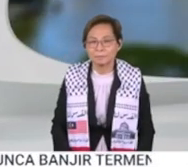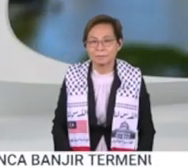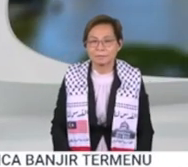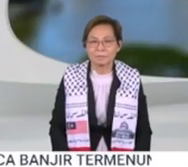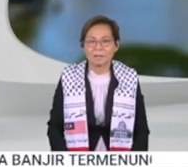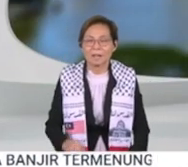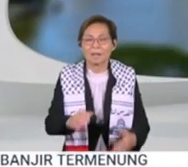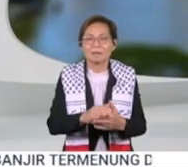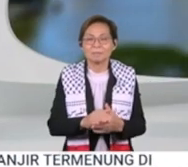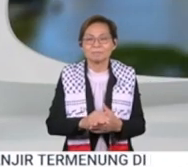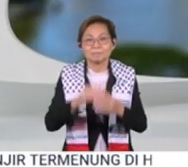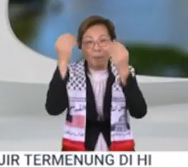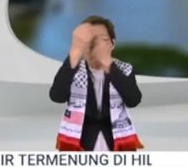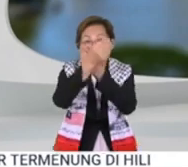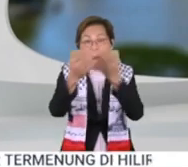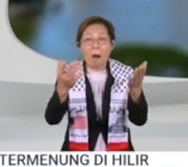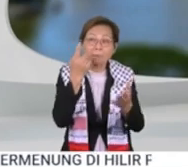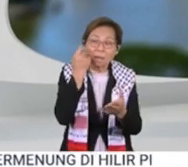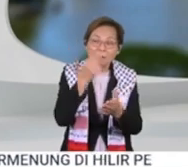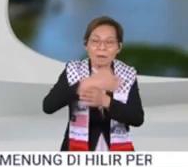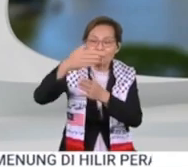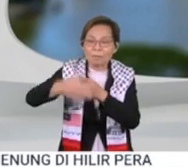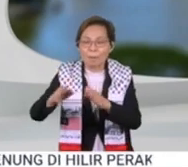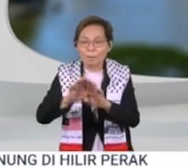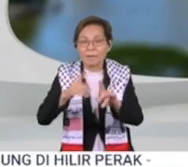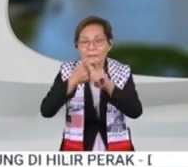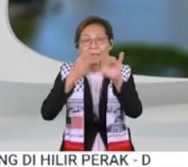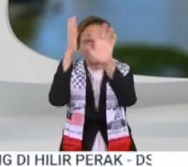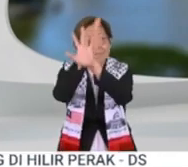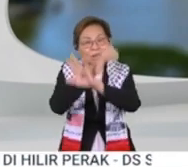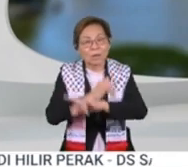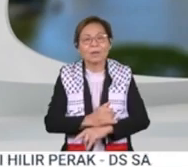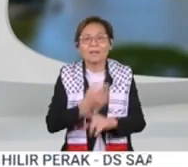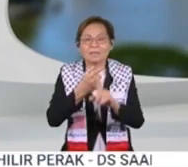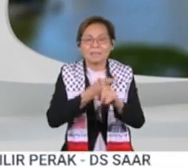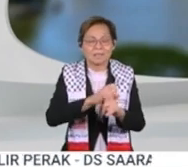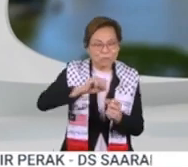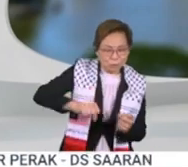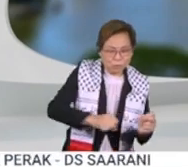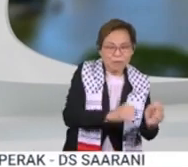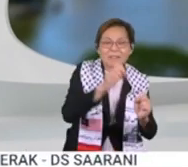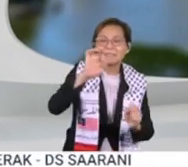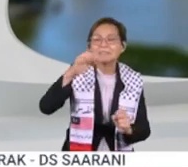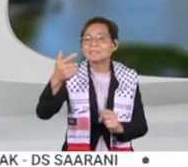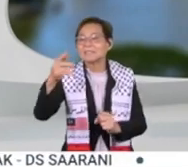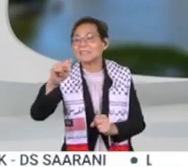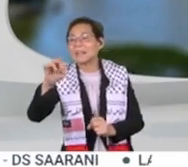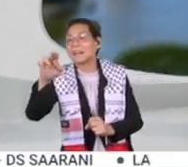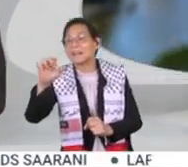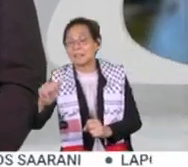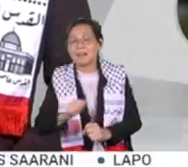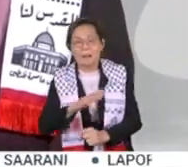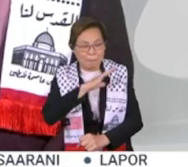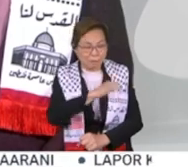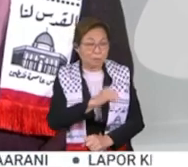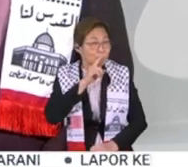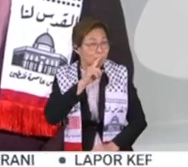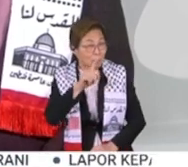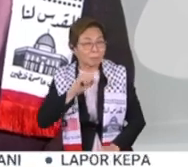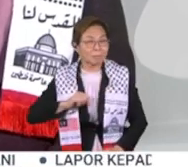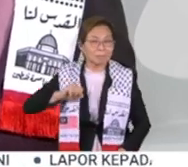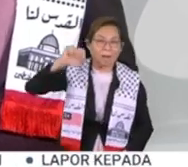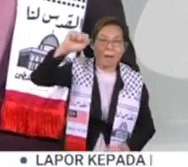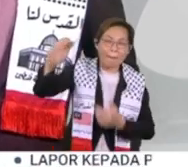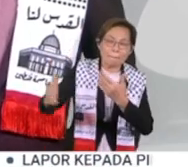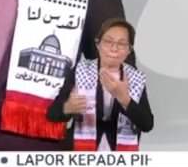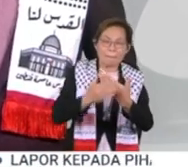Baik saudara, perkongsian itu tadi mengakhiri berita dari Sarawak. Dari sungai hingga ke segara, Palestin pasti merdeka. Baik, kita kembali